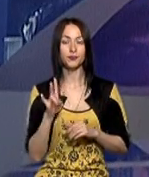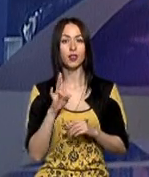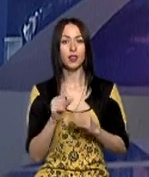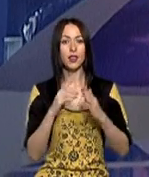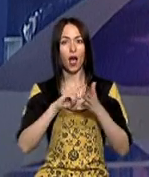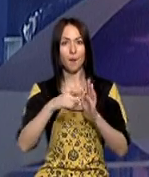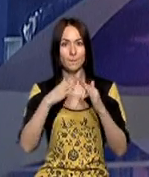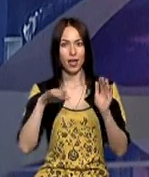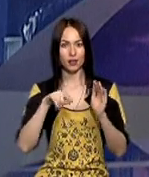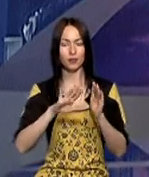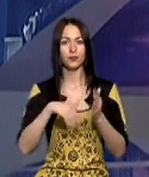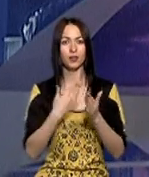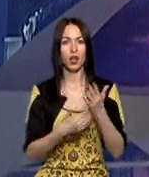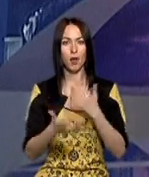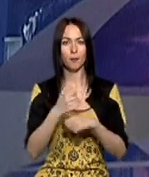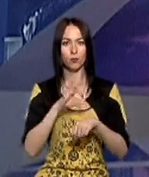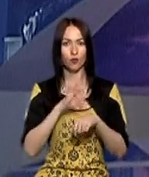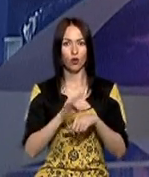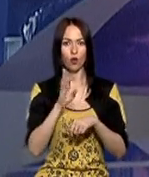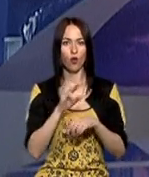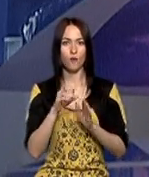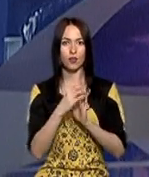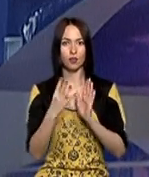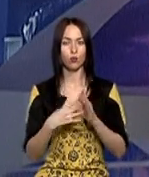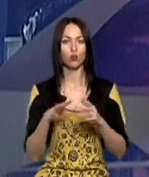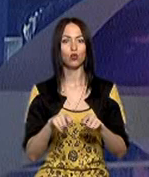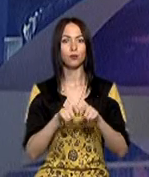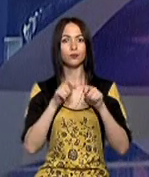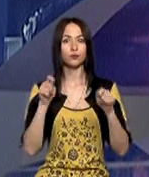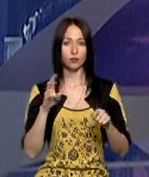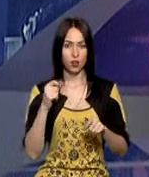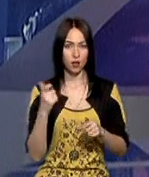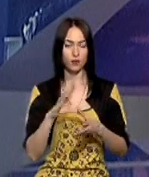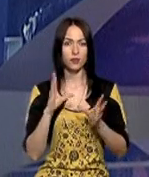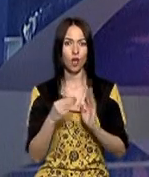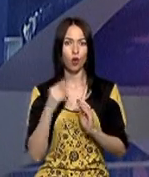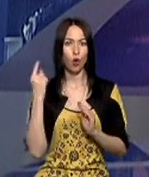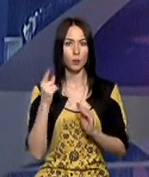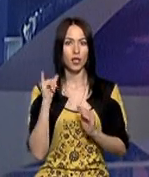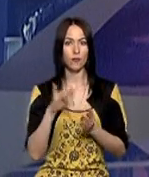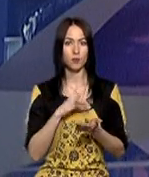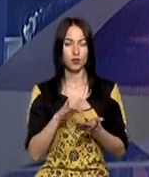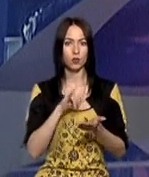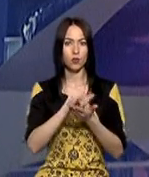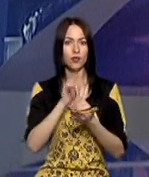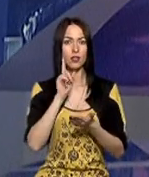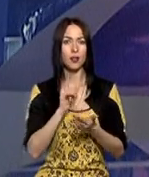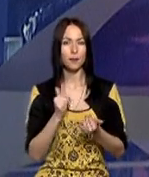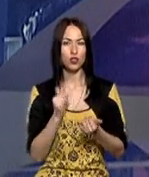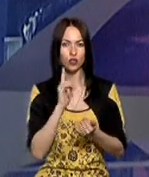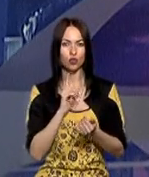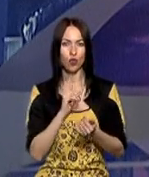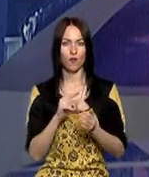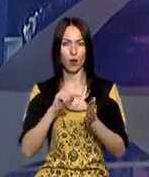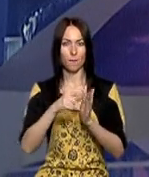Намети для прийому хворих на COVID-19 розгорнули на Харківщині. Загалом в області та місті встановили 16 тимчасових пунктів